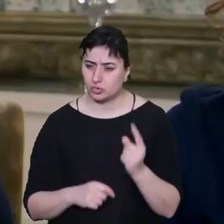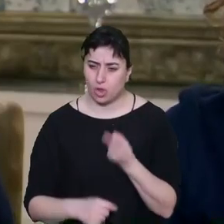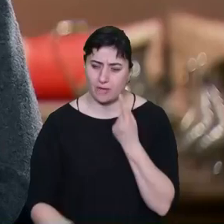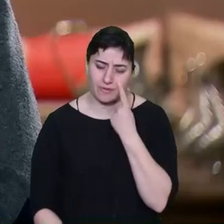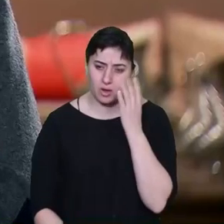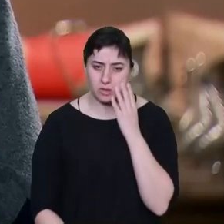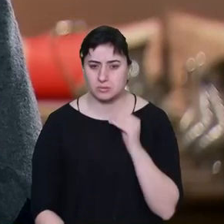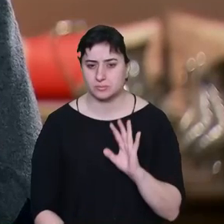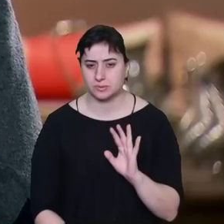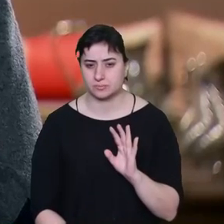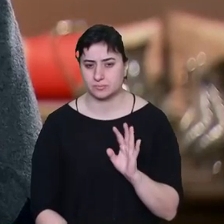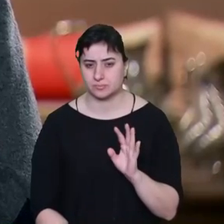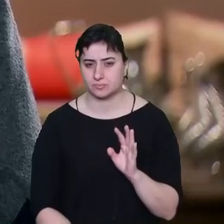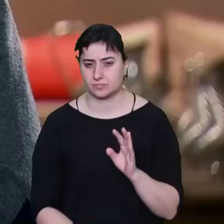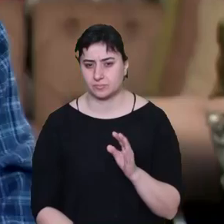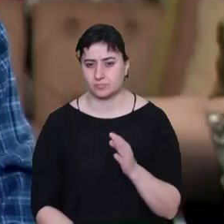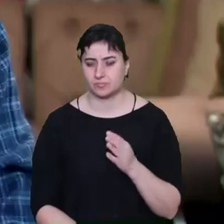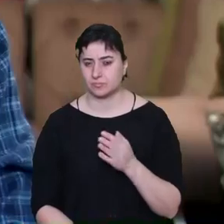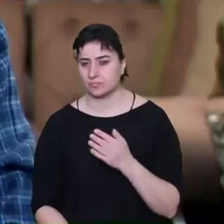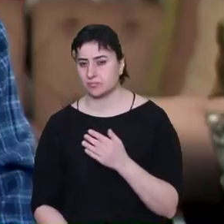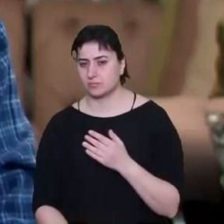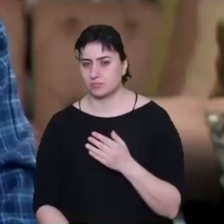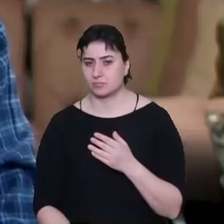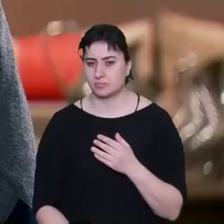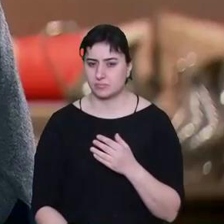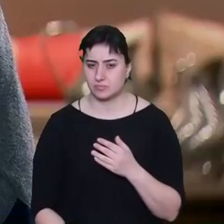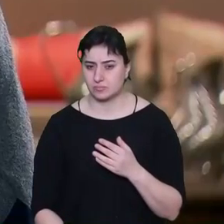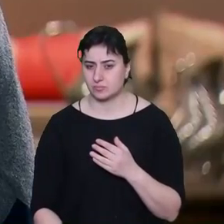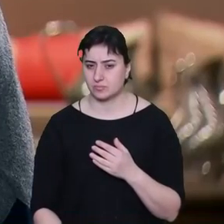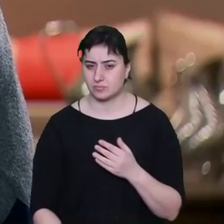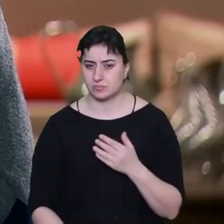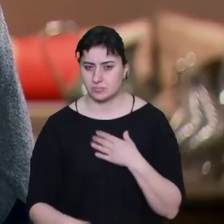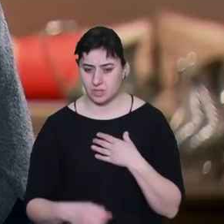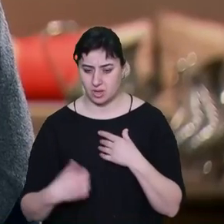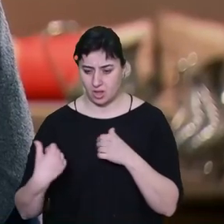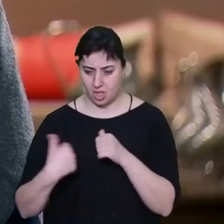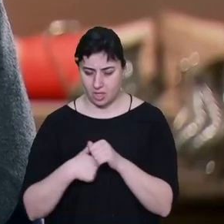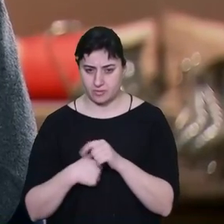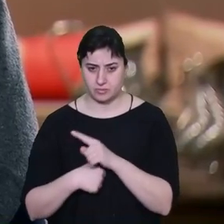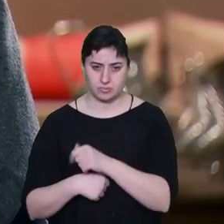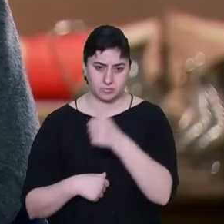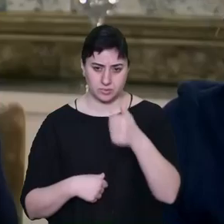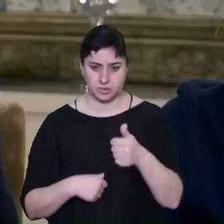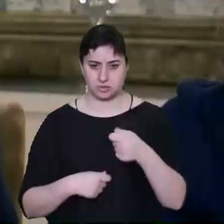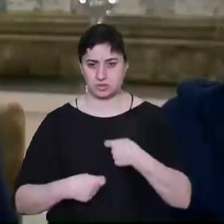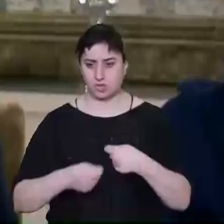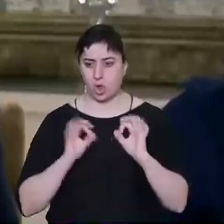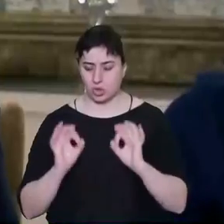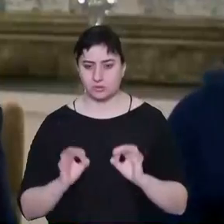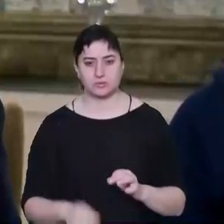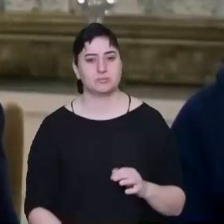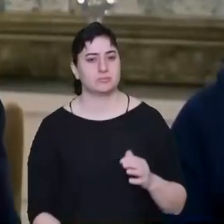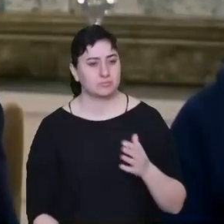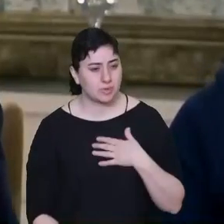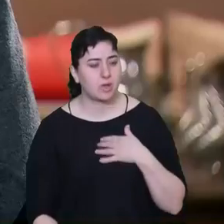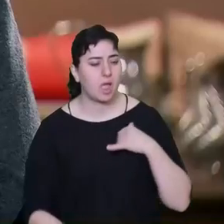geldi bana yani. Ben de ona güveniydim yani, evlenince şirketin başına geçirmeyi düşünüyordum ama... Vallahi babacığım, ben